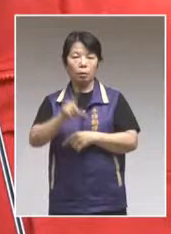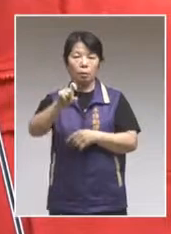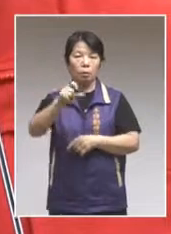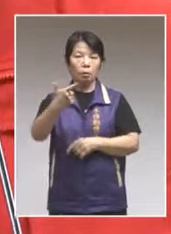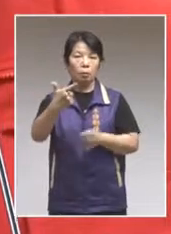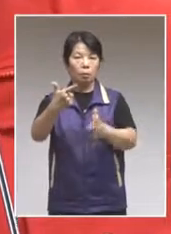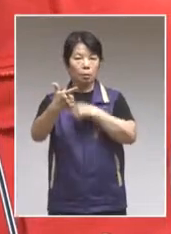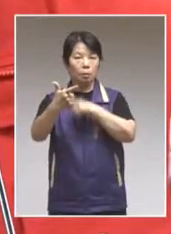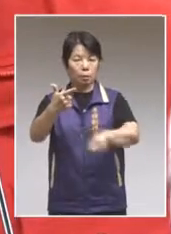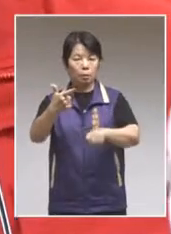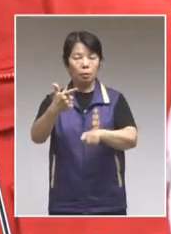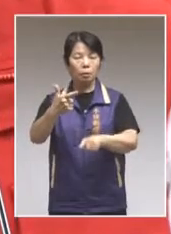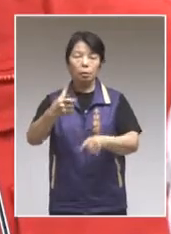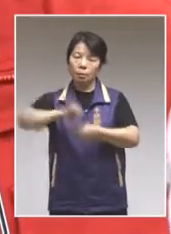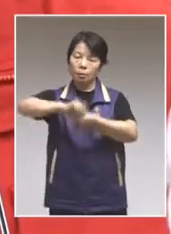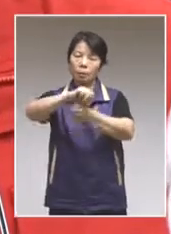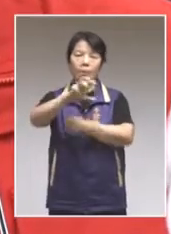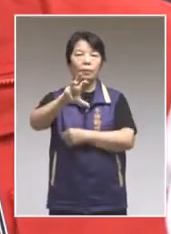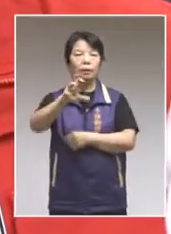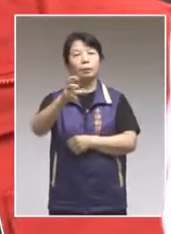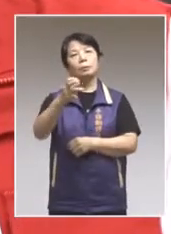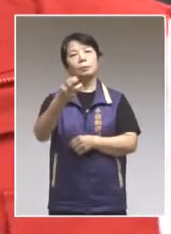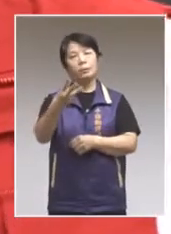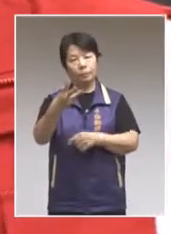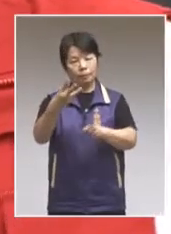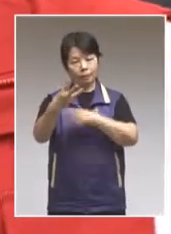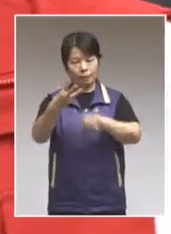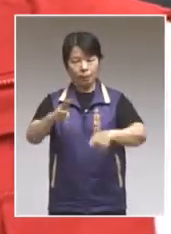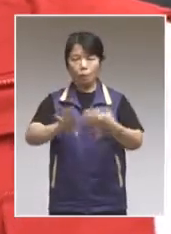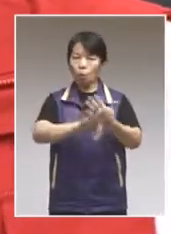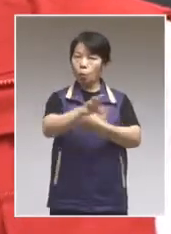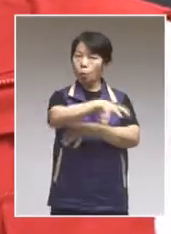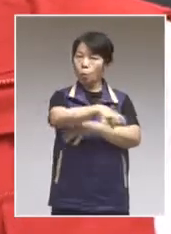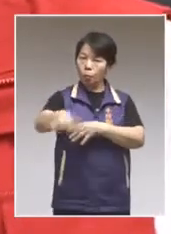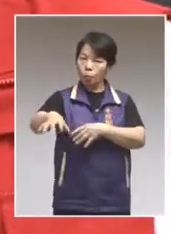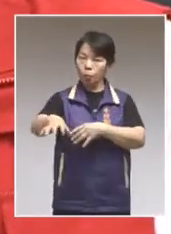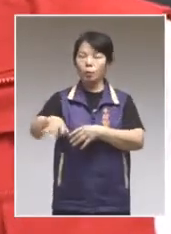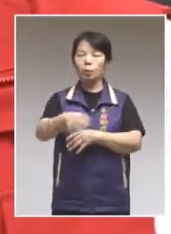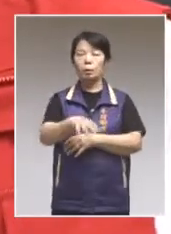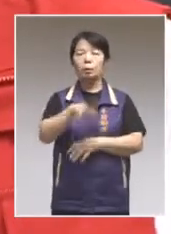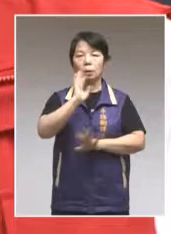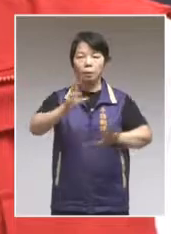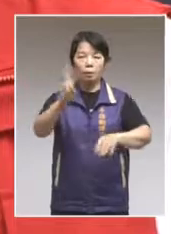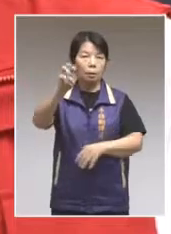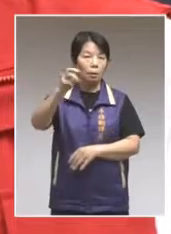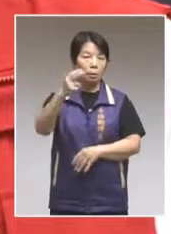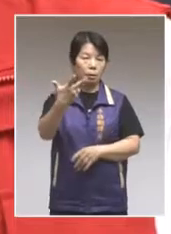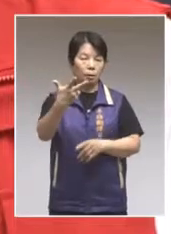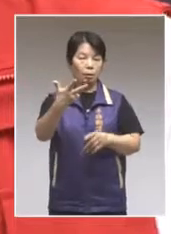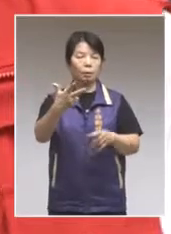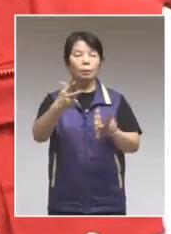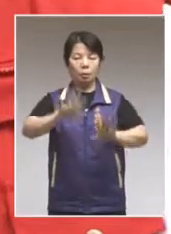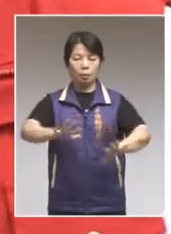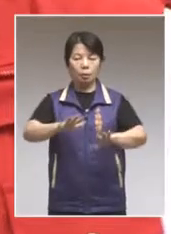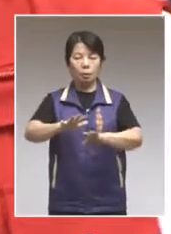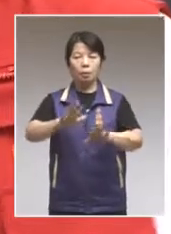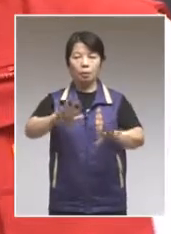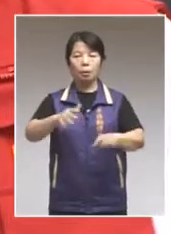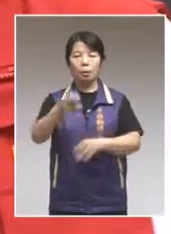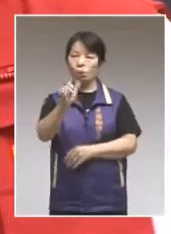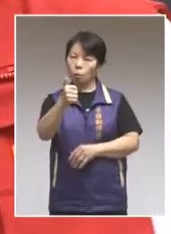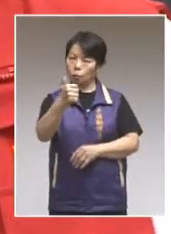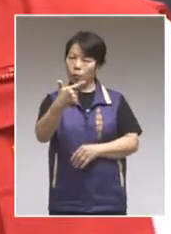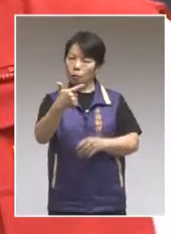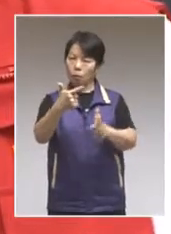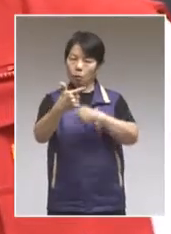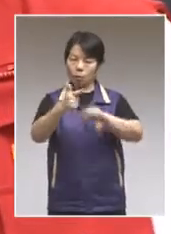到83，外县市的旅游史好。那昨天是37啊，今天是56，也增加啊。特定